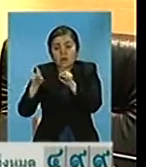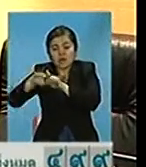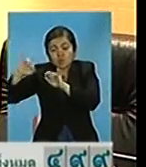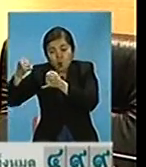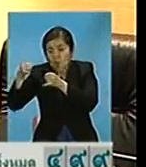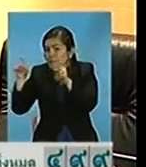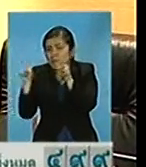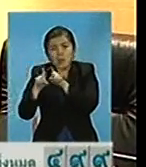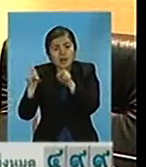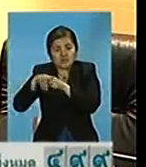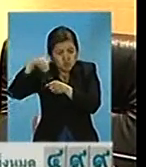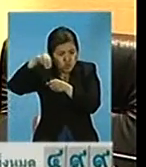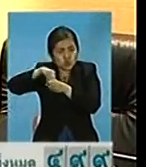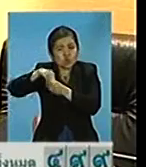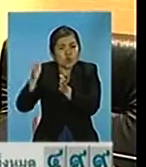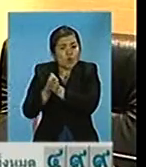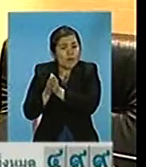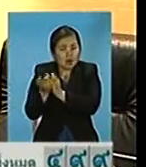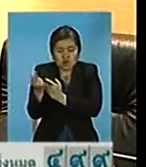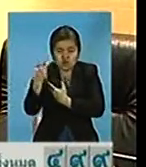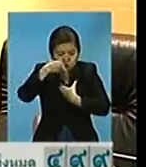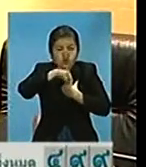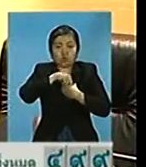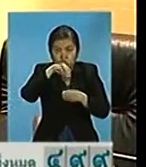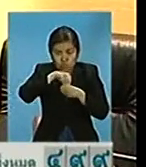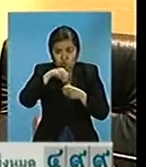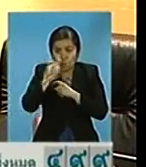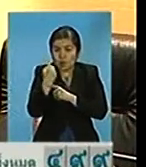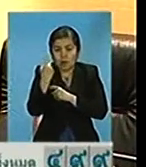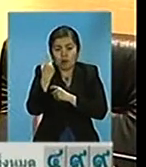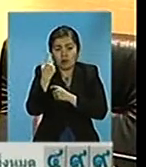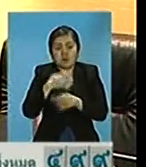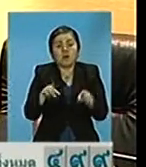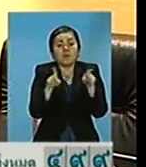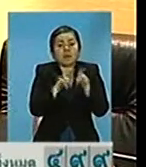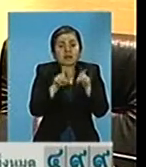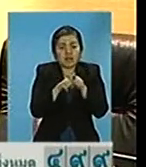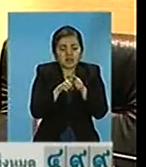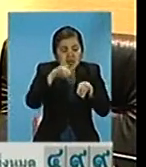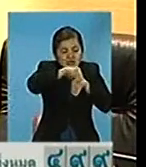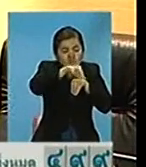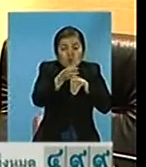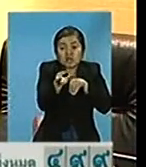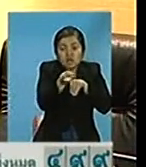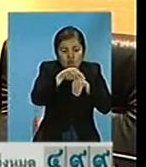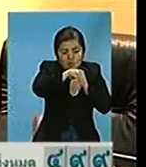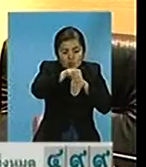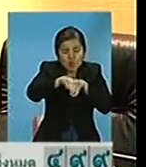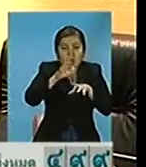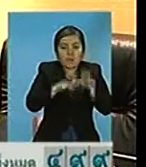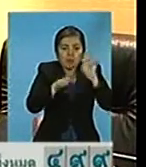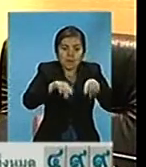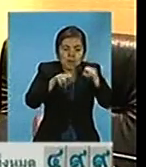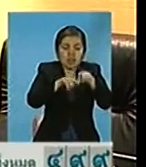ออกเกษตรกรชาวสวนยางรายย่อยนี่ประมาณมีสวนยางประมาณ1ไร่ถึง5